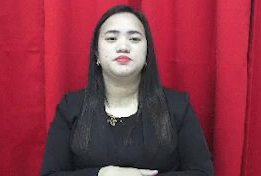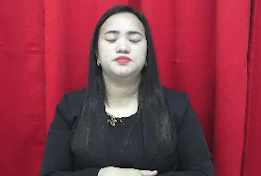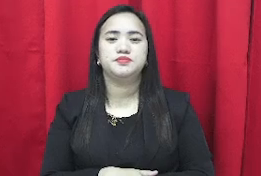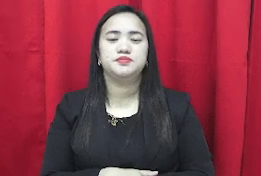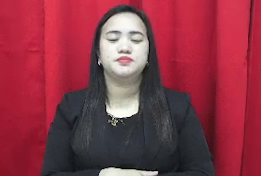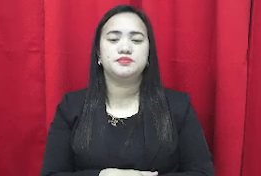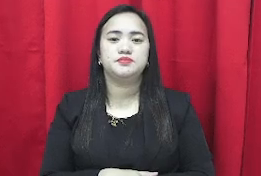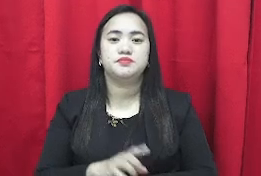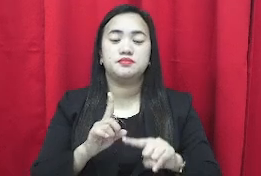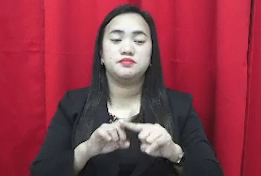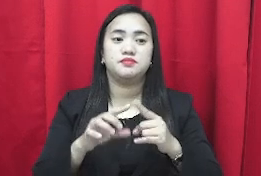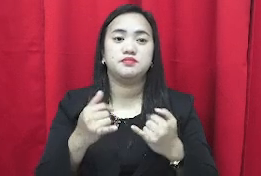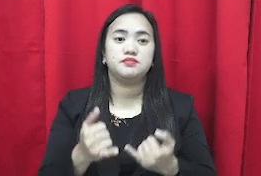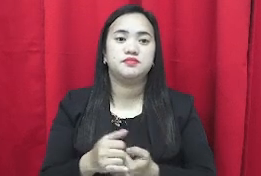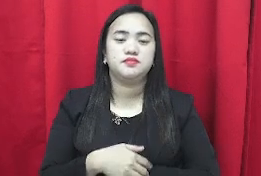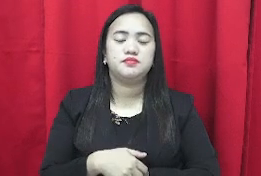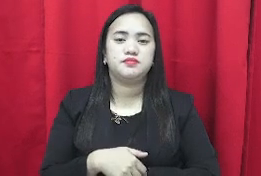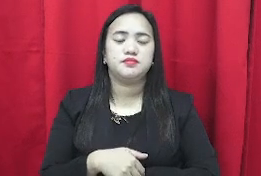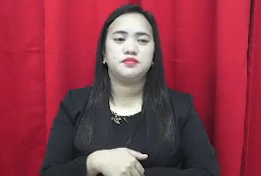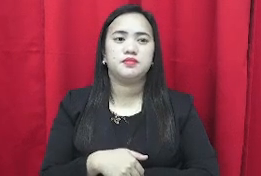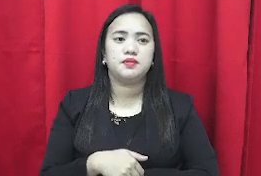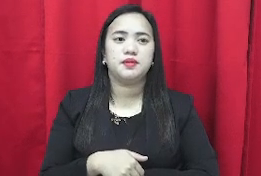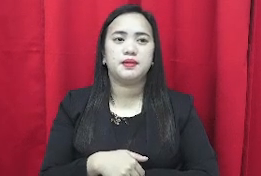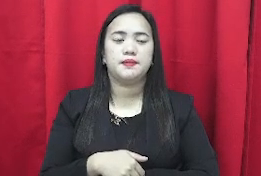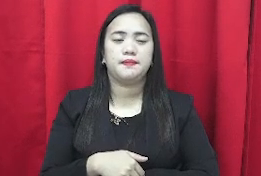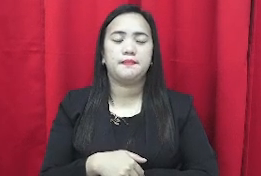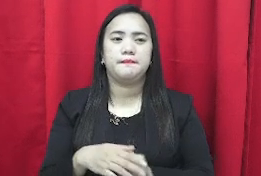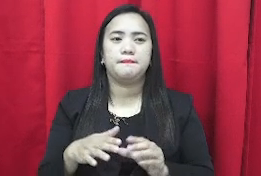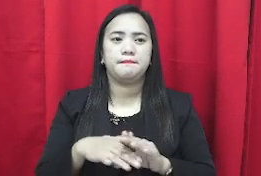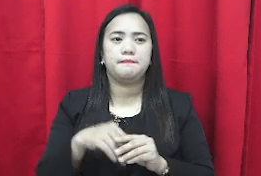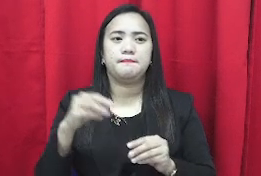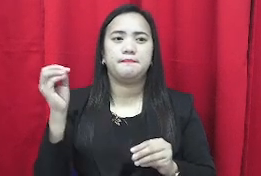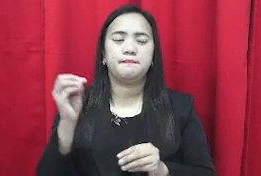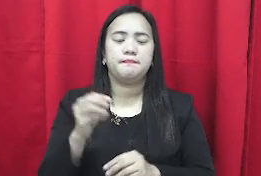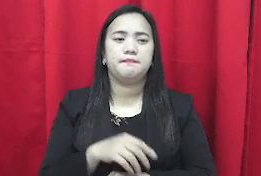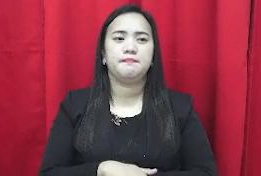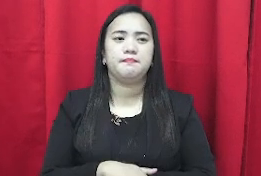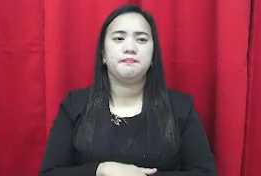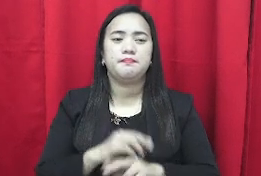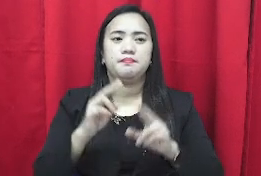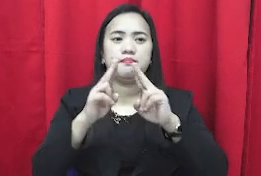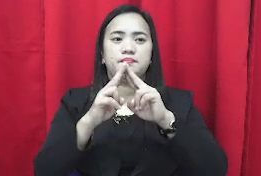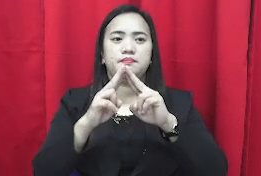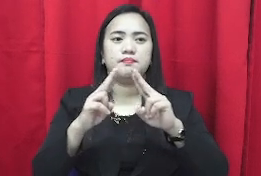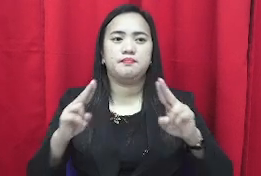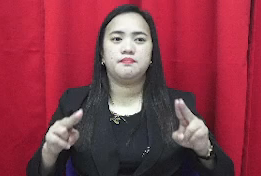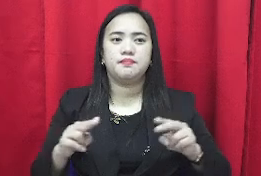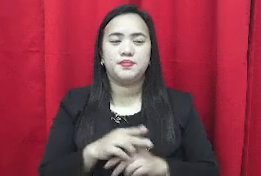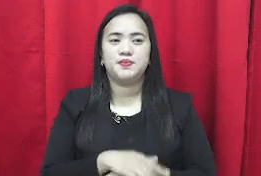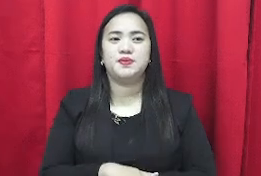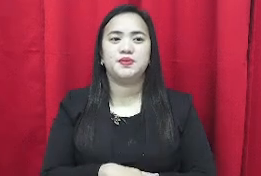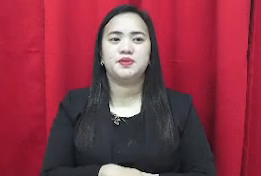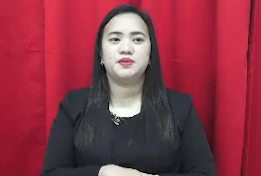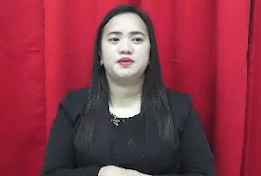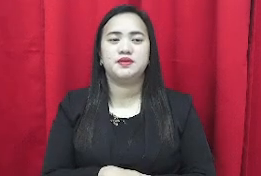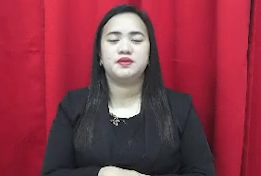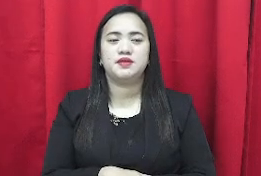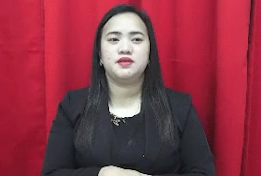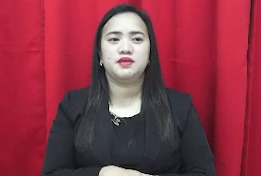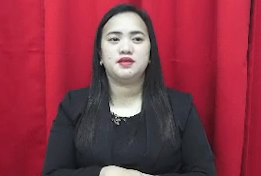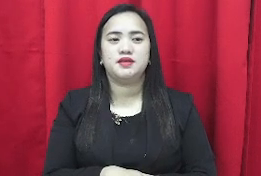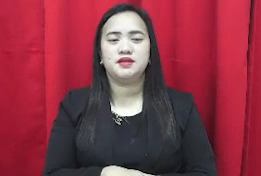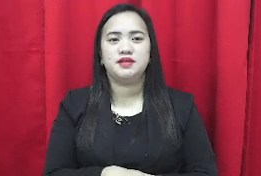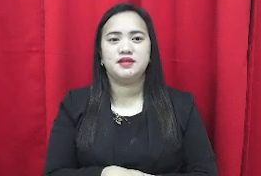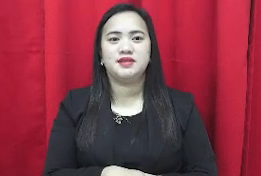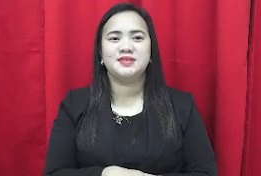ay lalo naman ngayon eh pira lalabas pa lang ng barx o lalabas pa lang ng tent Todo Todo Ano na